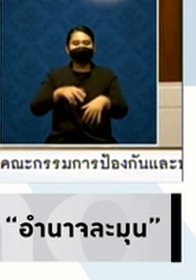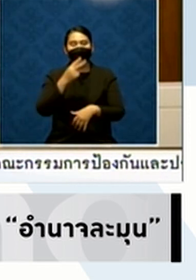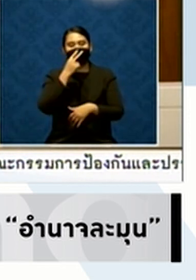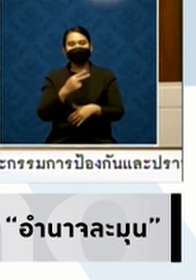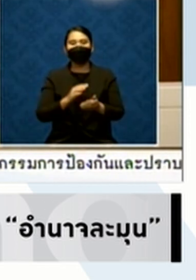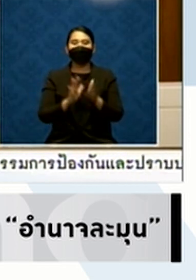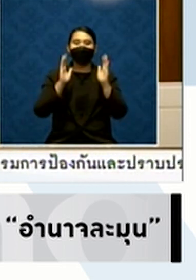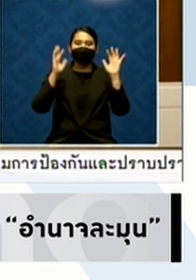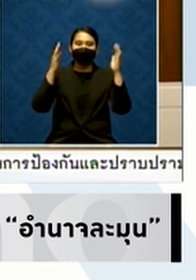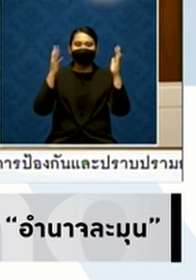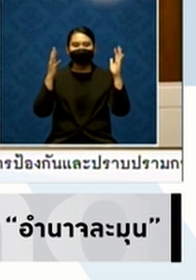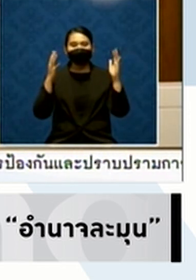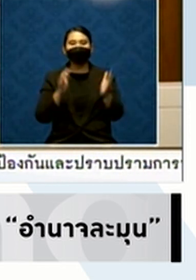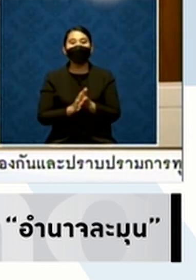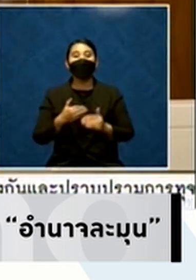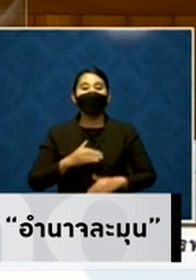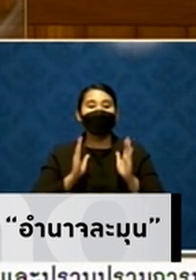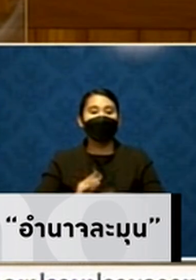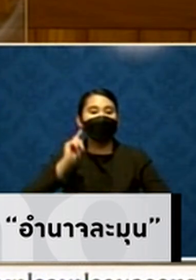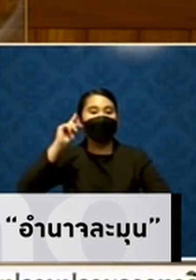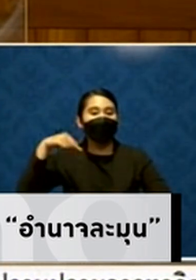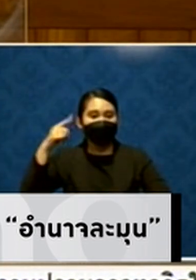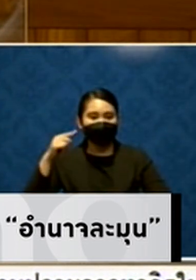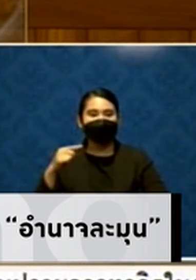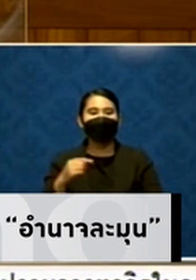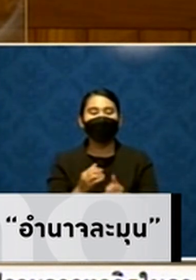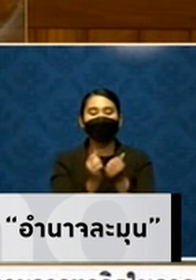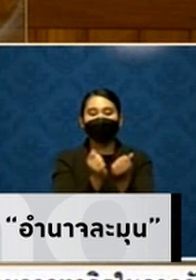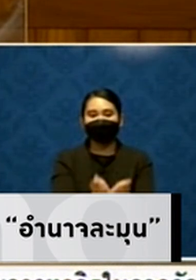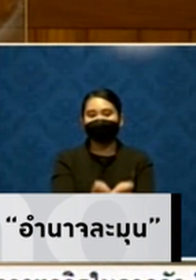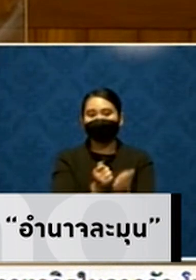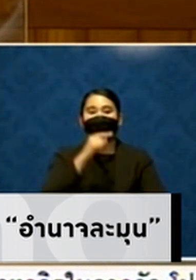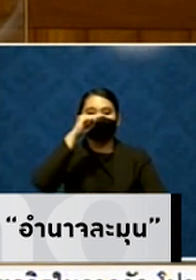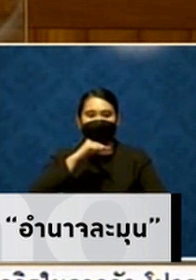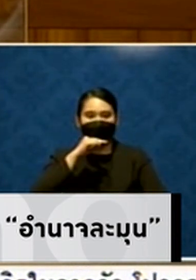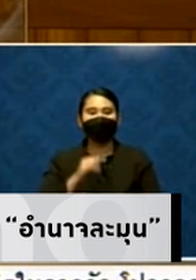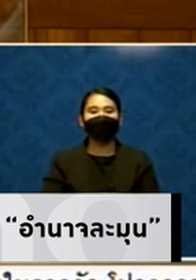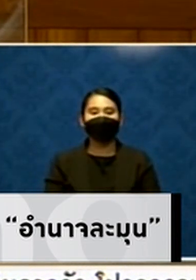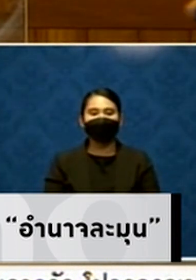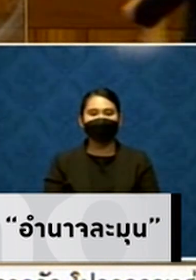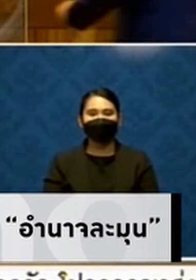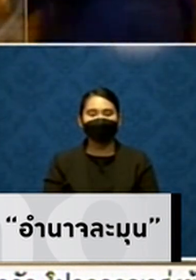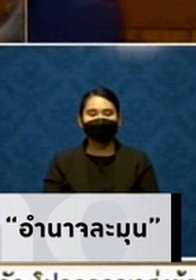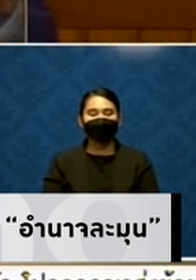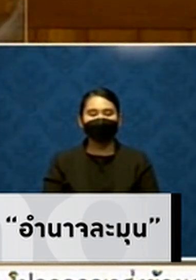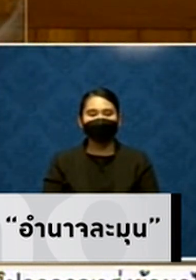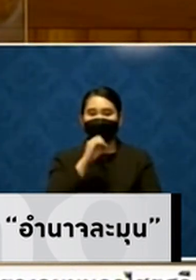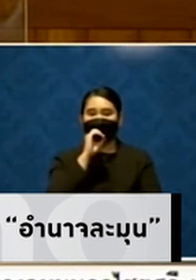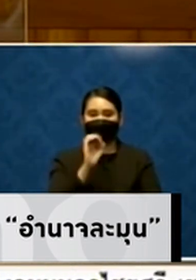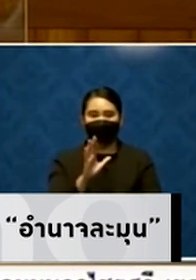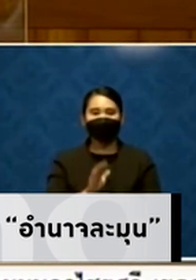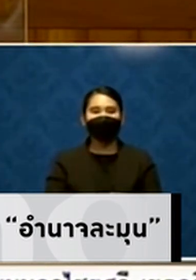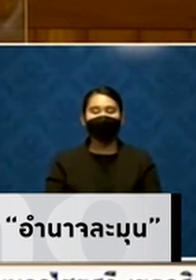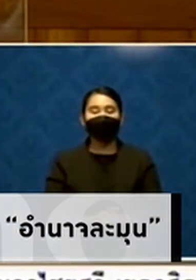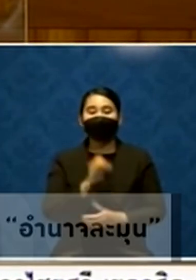ไปฟังเสียงสักนิดนึงเสียงคุณดอนนะก่อนคุยกันสักนึงเดี๋ยวไปพักเดี๋ยวฟังเสียงคุณดอนหน่อยครับ เข